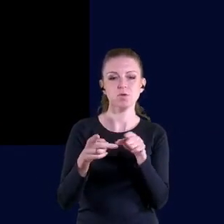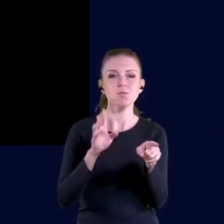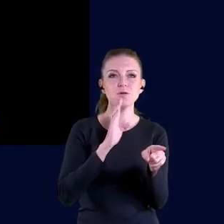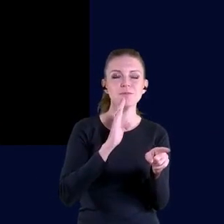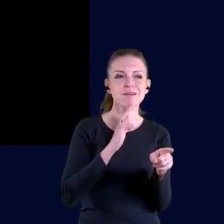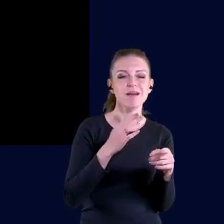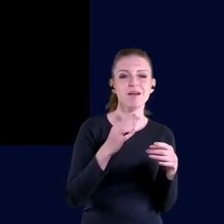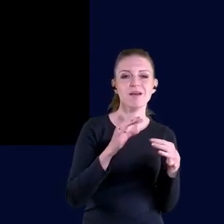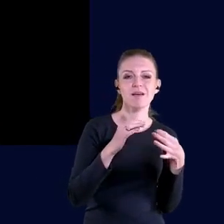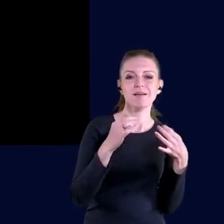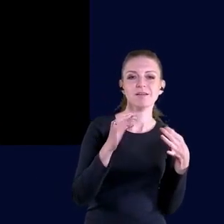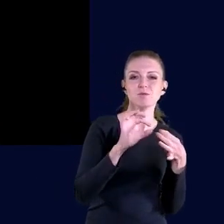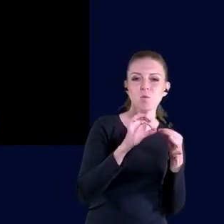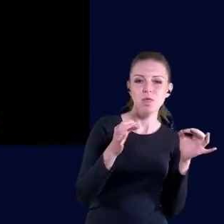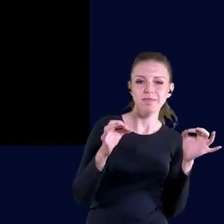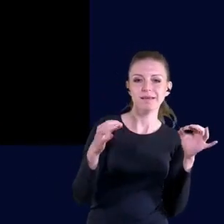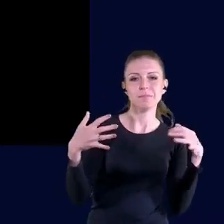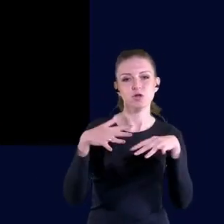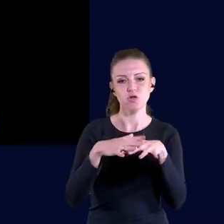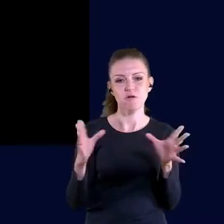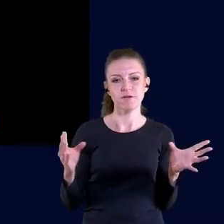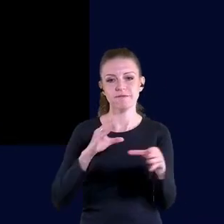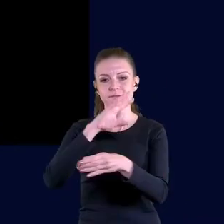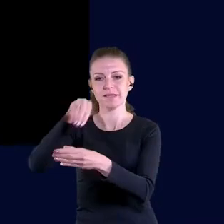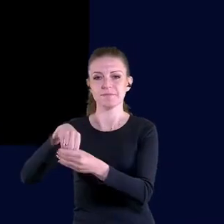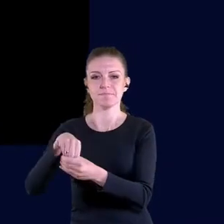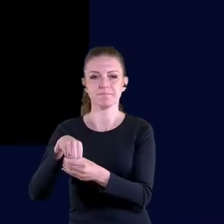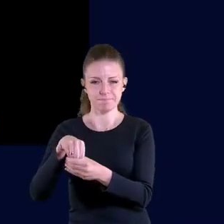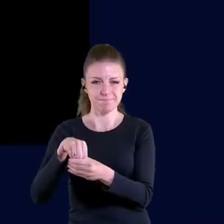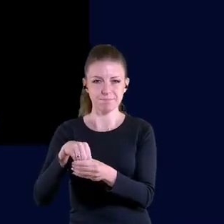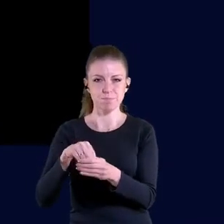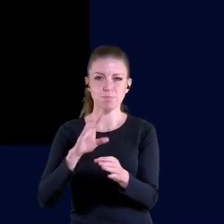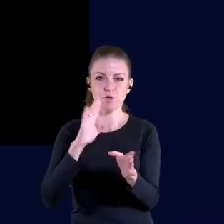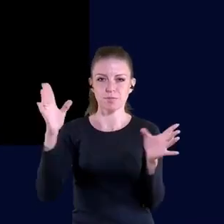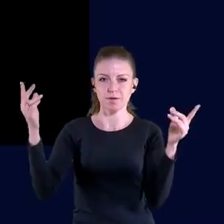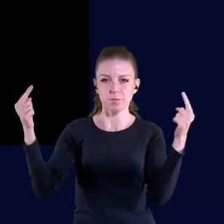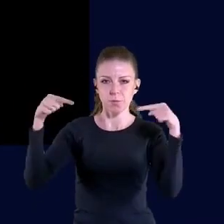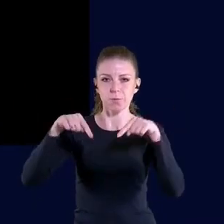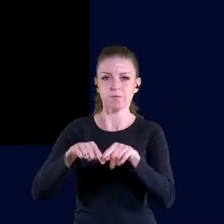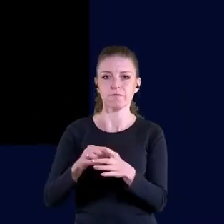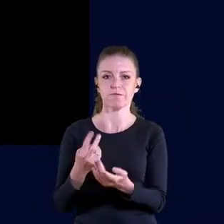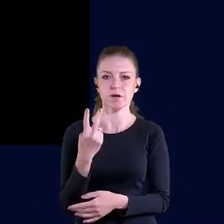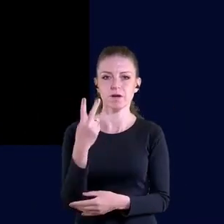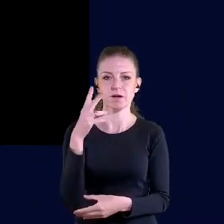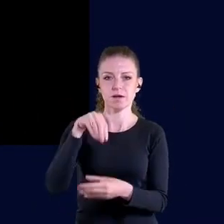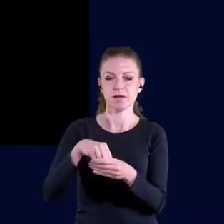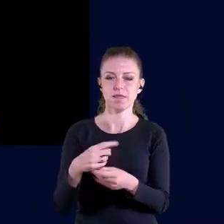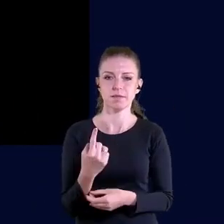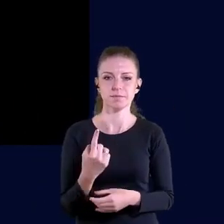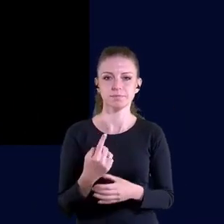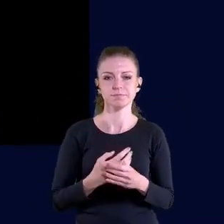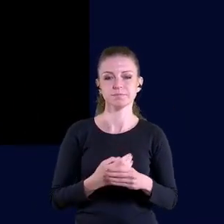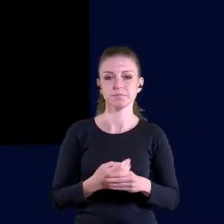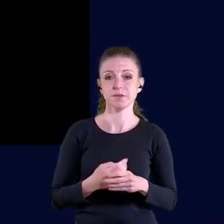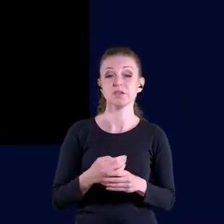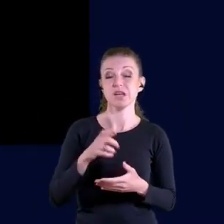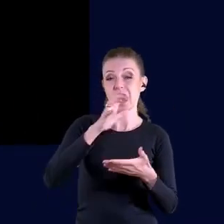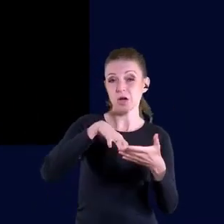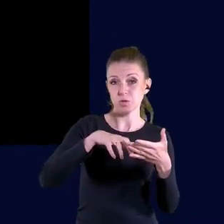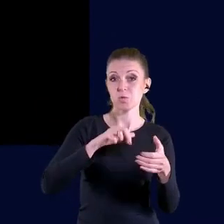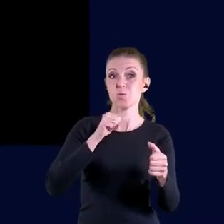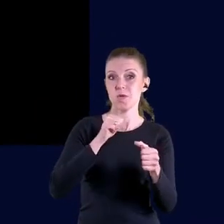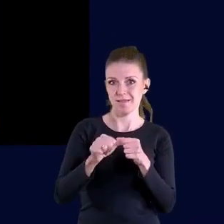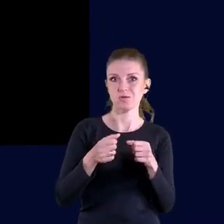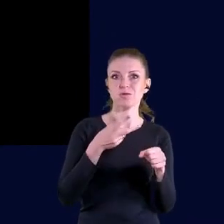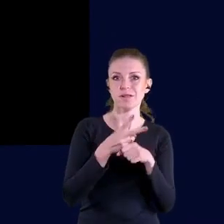hybrydowego otwartego dostępu co jest charakterystyczne to że artykuły w tym dostępie czasami są dostępne ale nie opatrzone